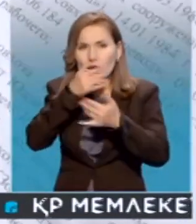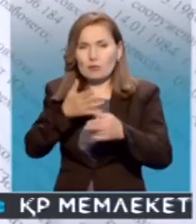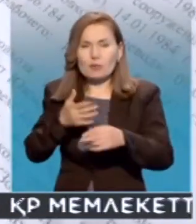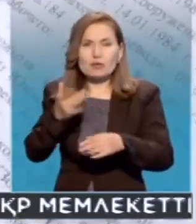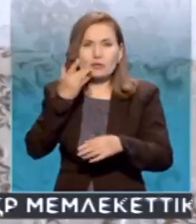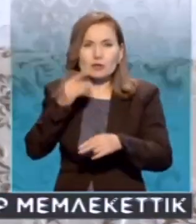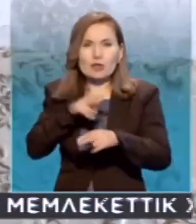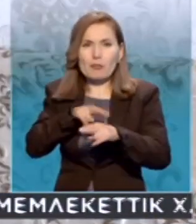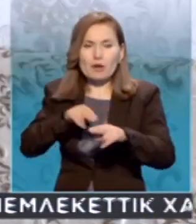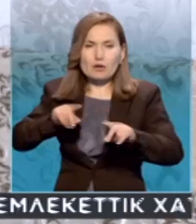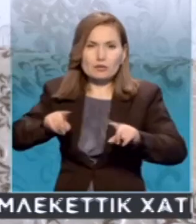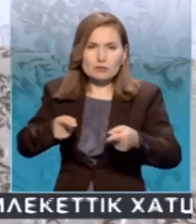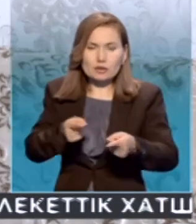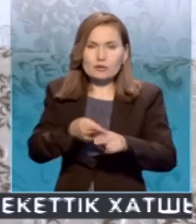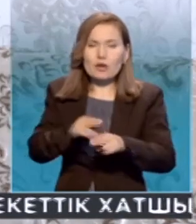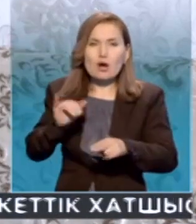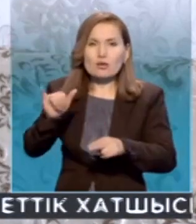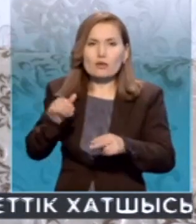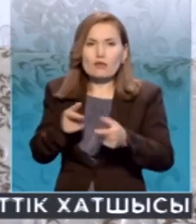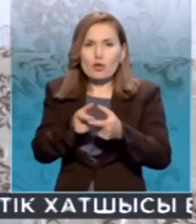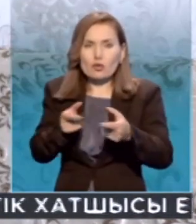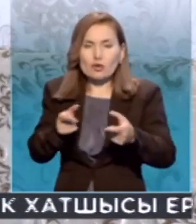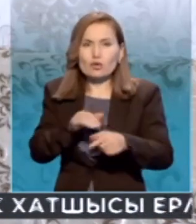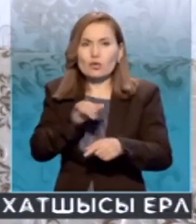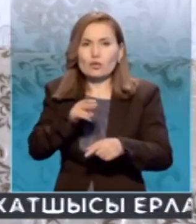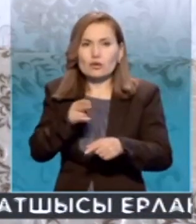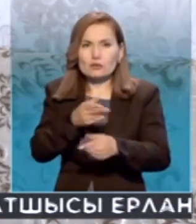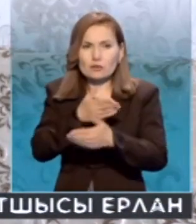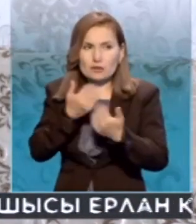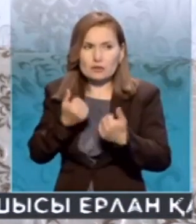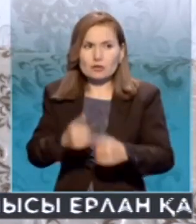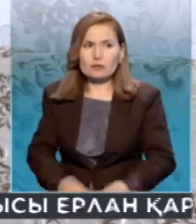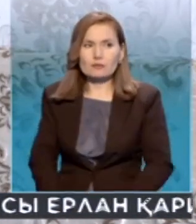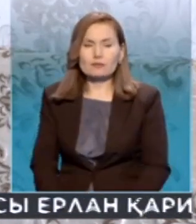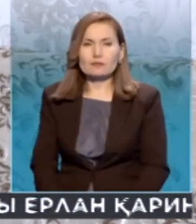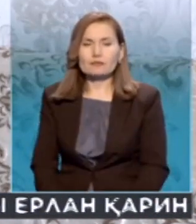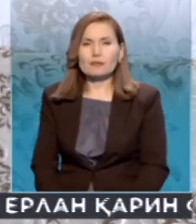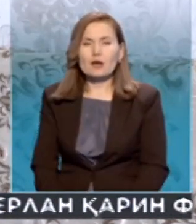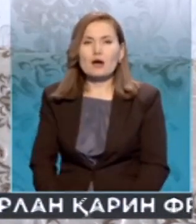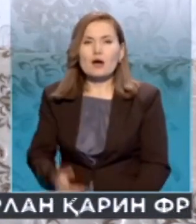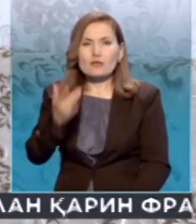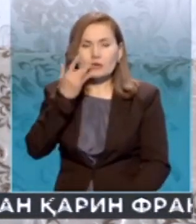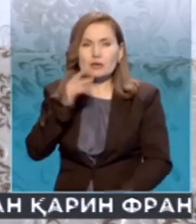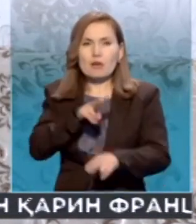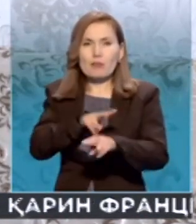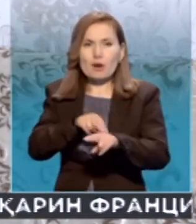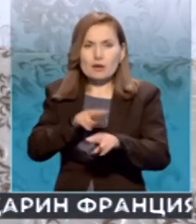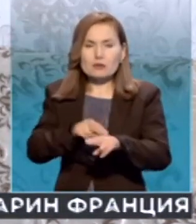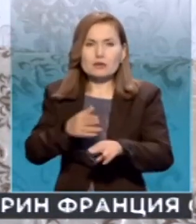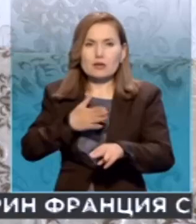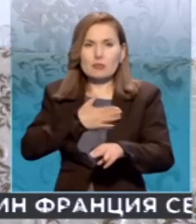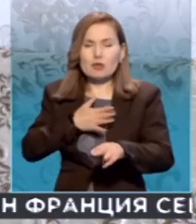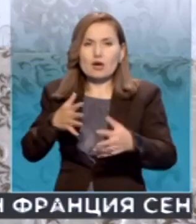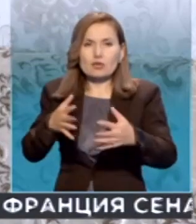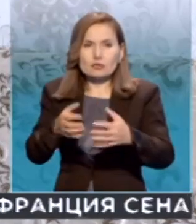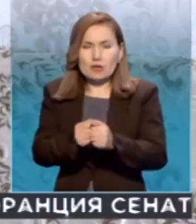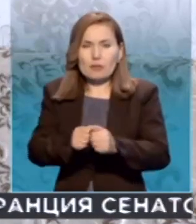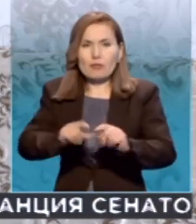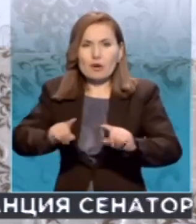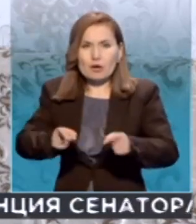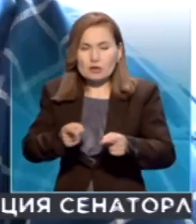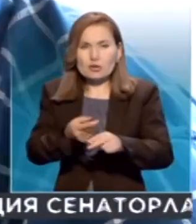ұстап әкеткен. Қазақ не жігіт қой деп мені не жібереді. Енді былай